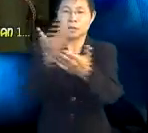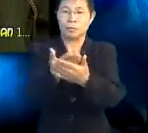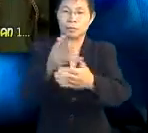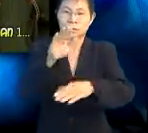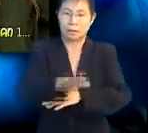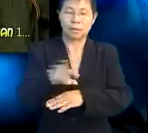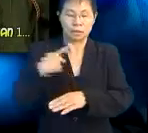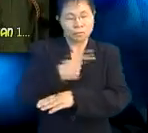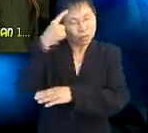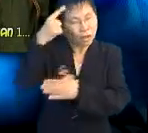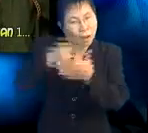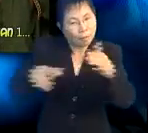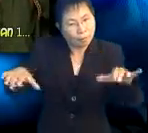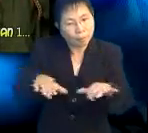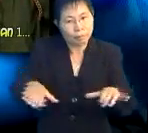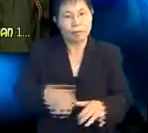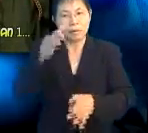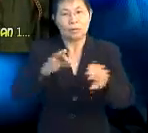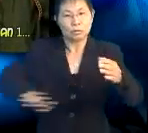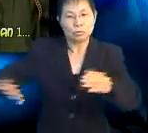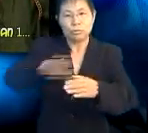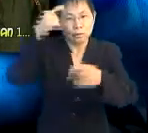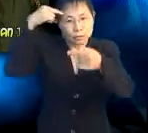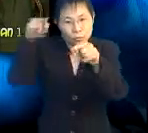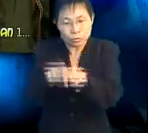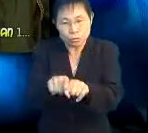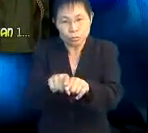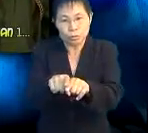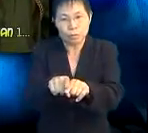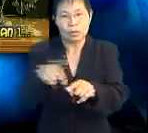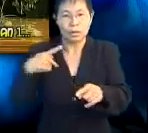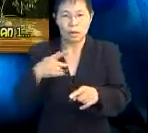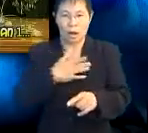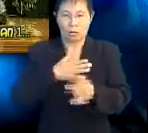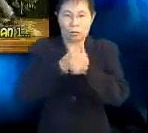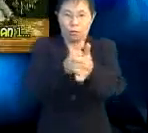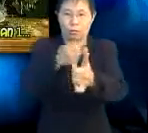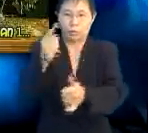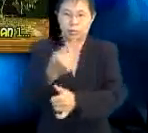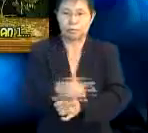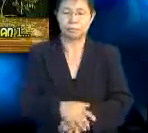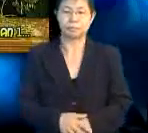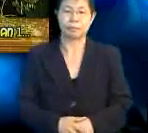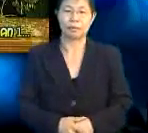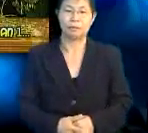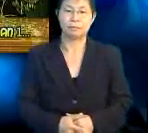yang nak dilakukan. Kalau semua dah setuju, aku ikut saja.